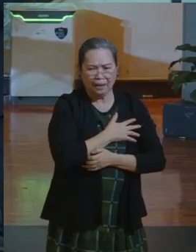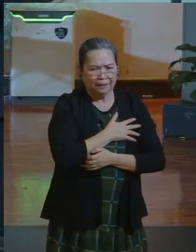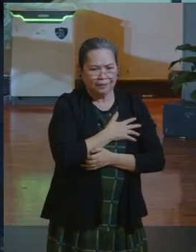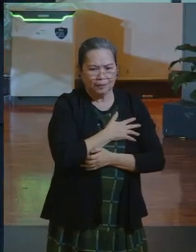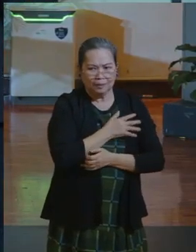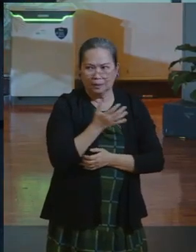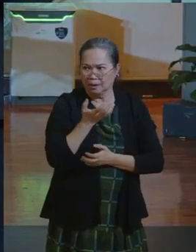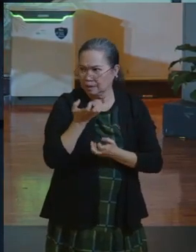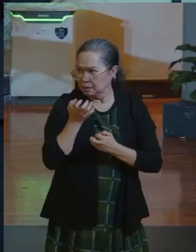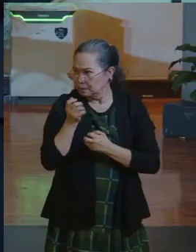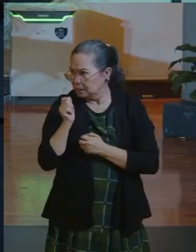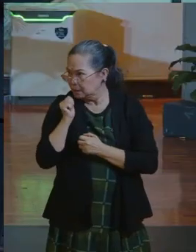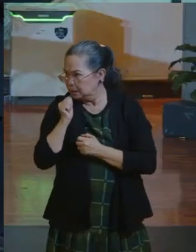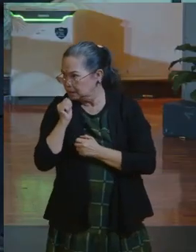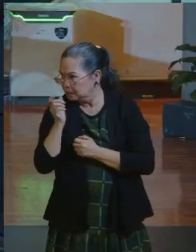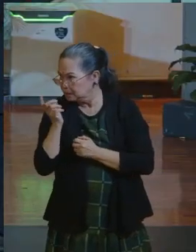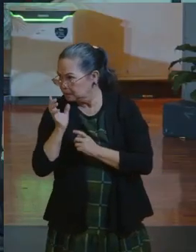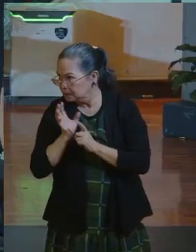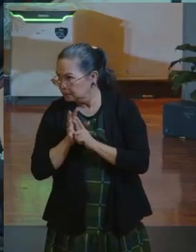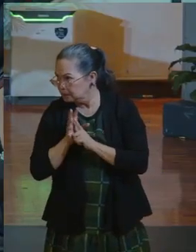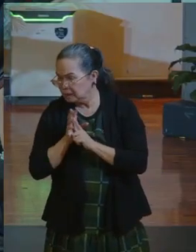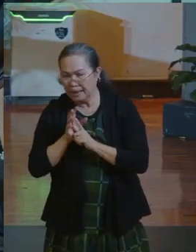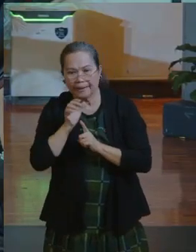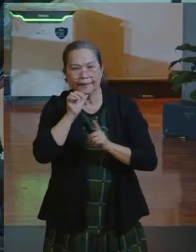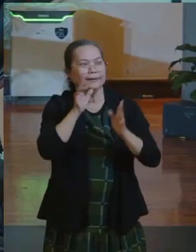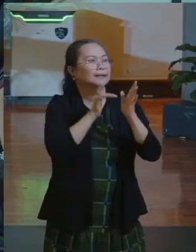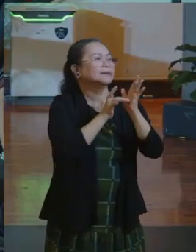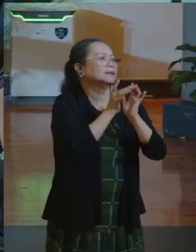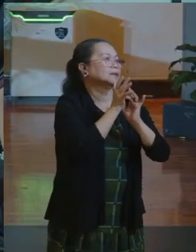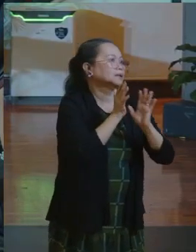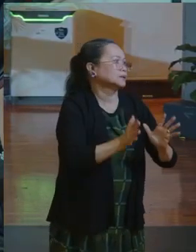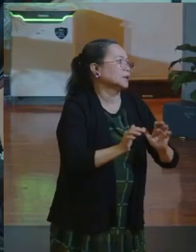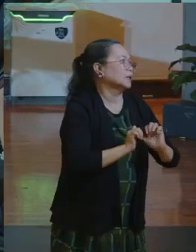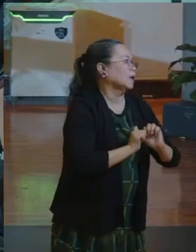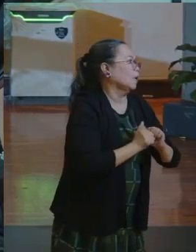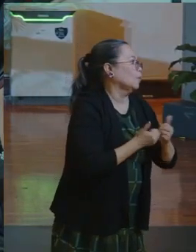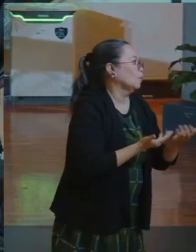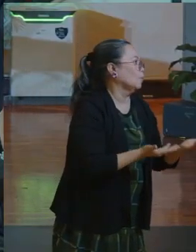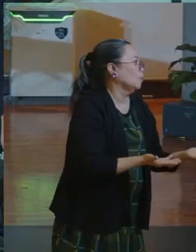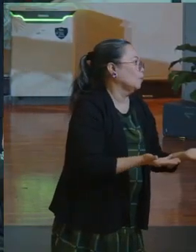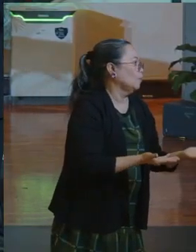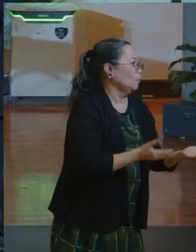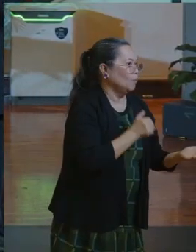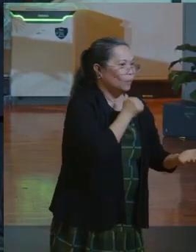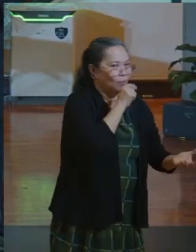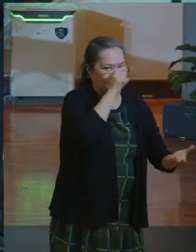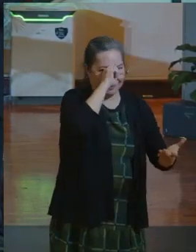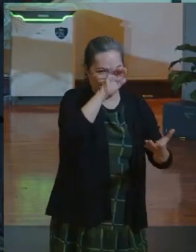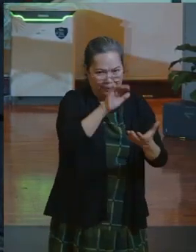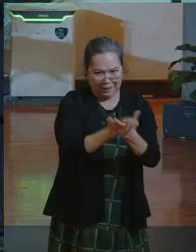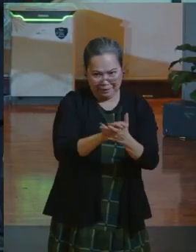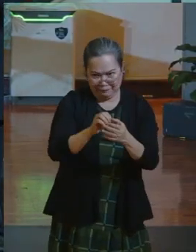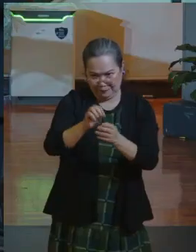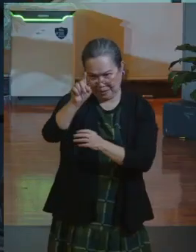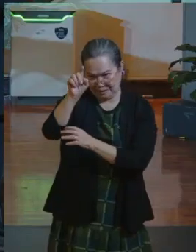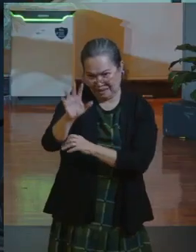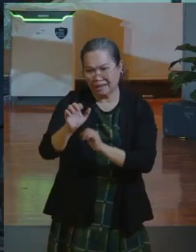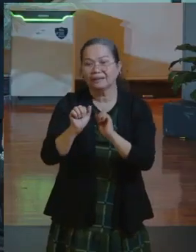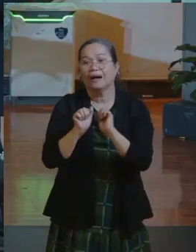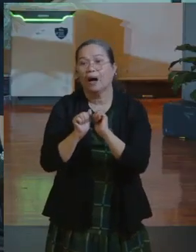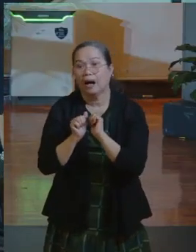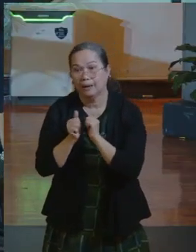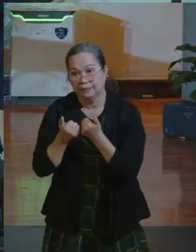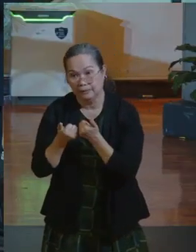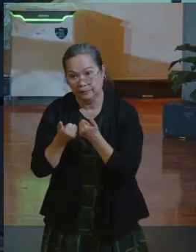iba. Kaya lang, hindi siya Christian. Hindi siya nananampalataya sa Panginoong Hesus. In